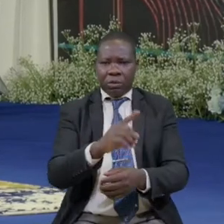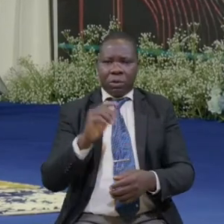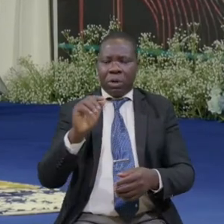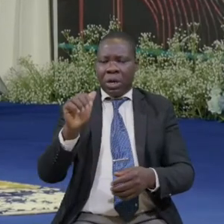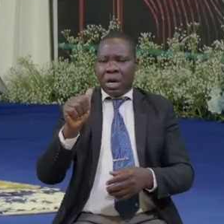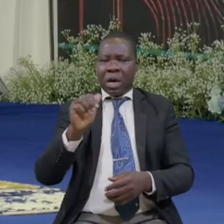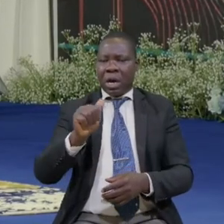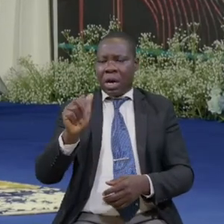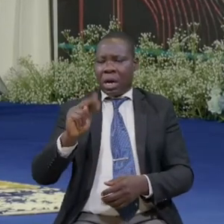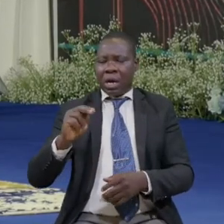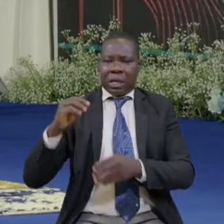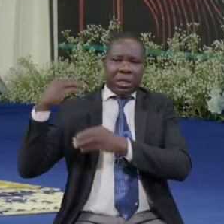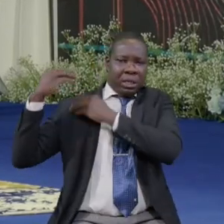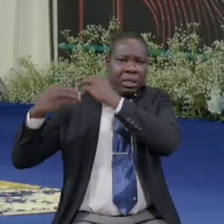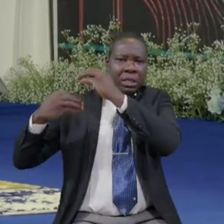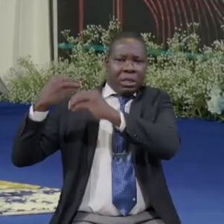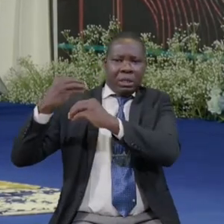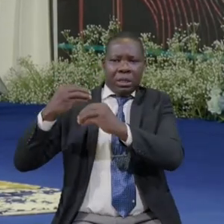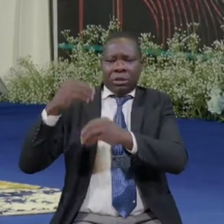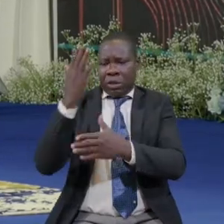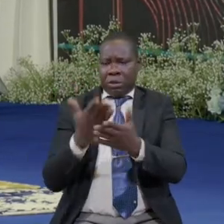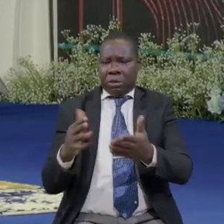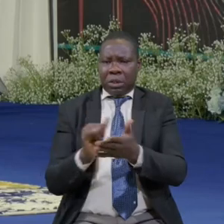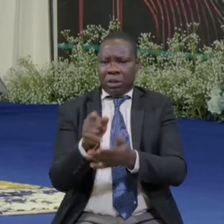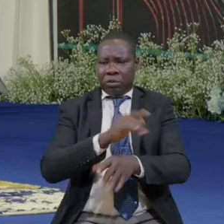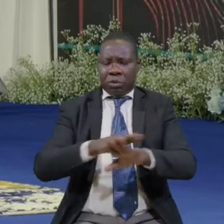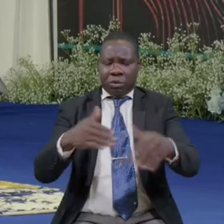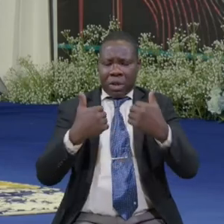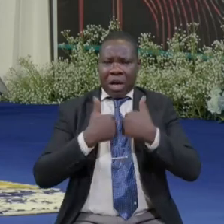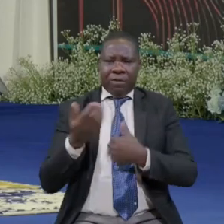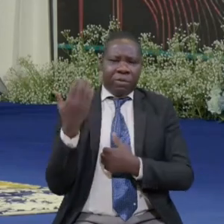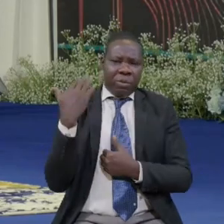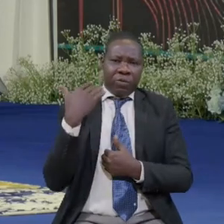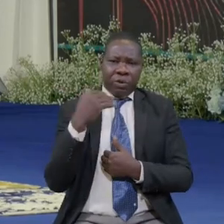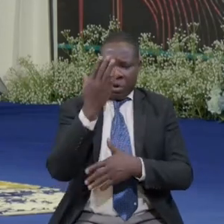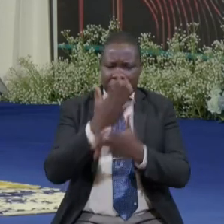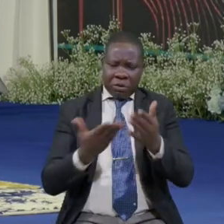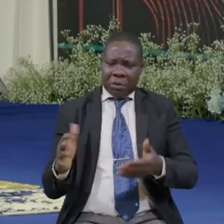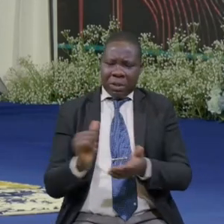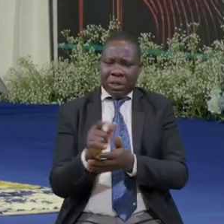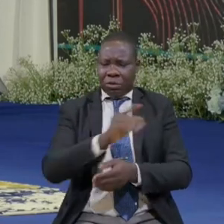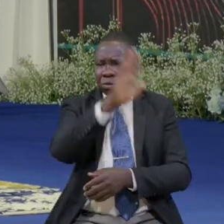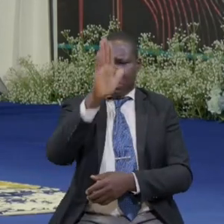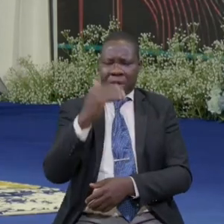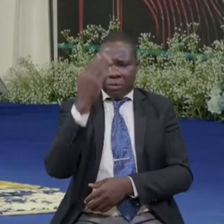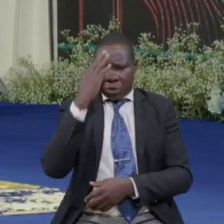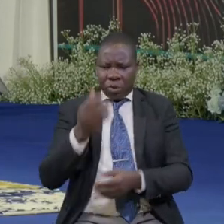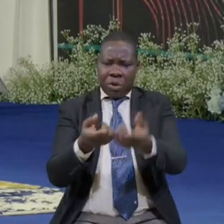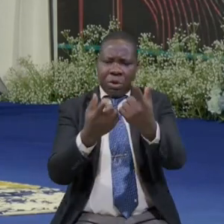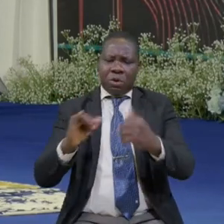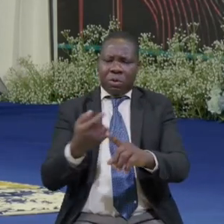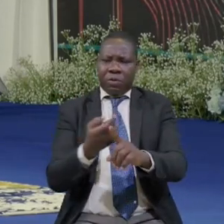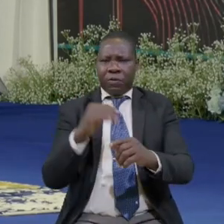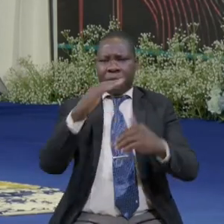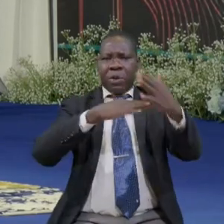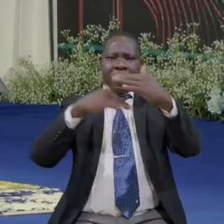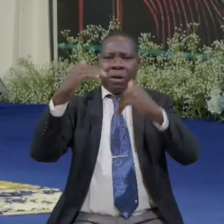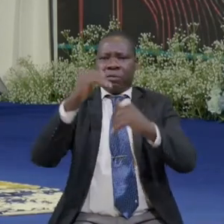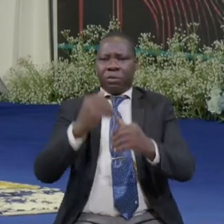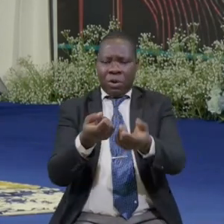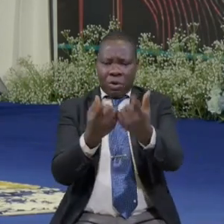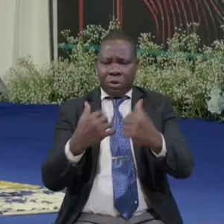tous les sanctifiés, ce que vous n'avez pas au départ, ce que vous ne connaissez pas, que vous ne savez pas ceci